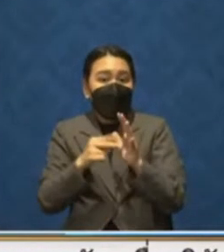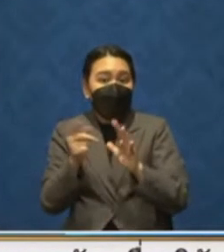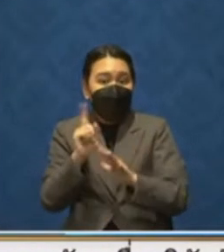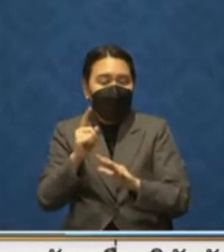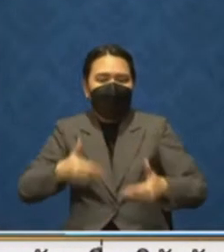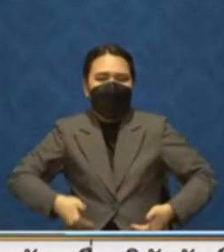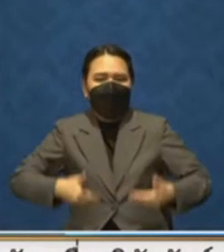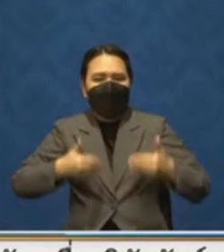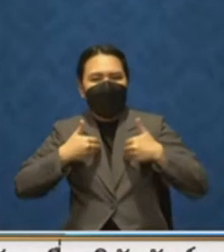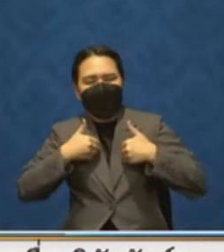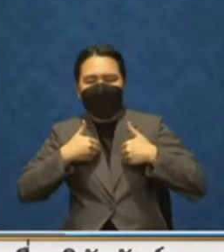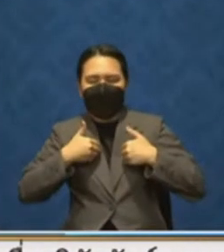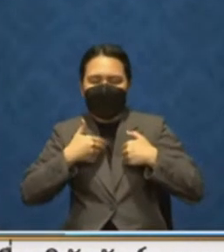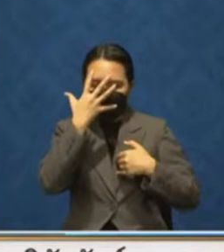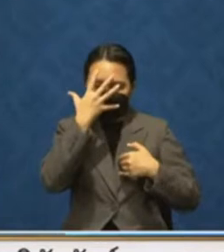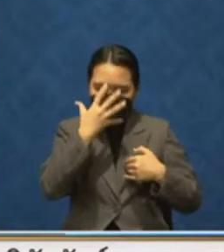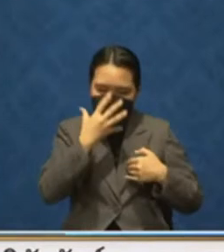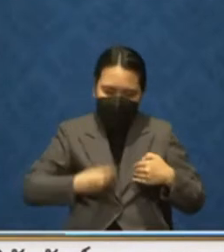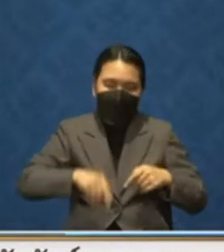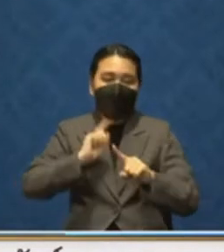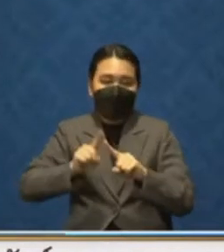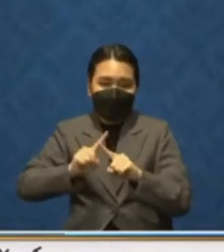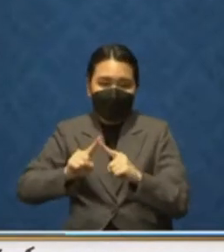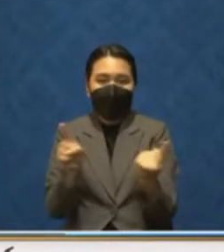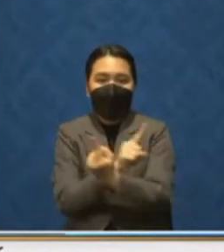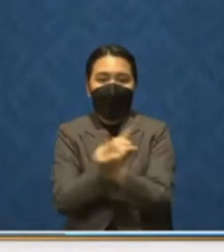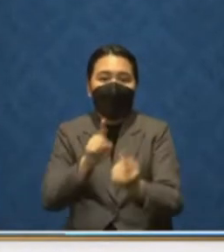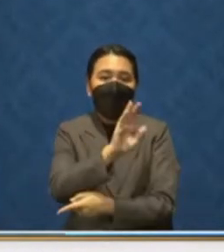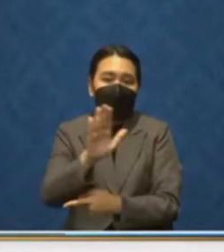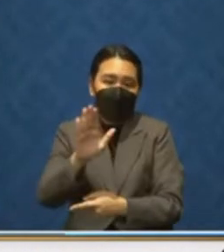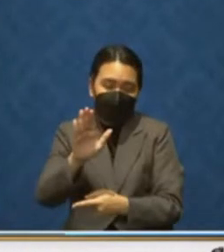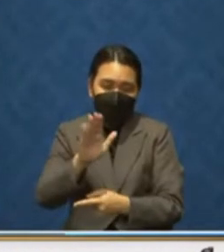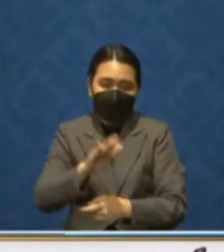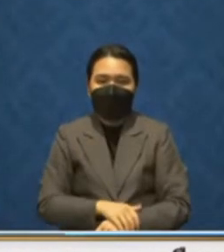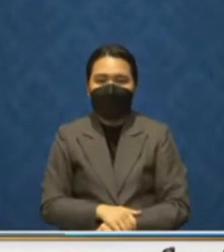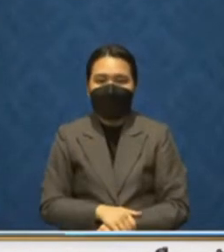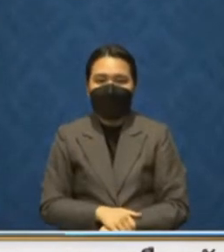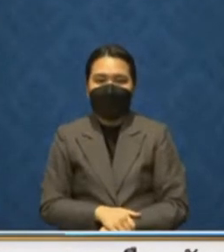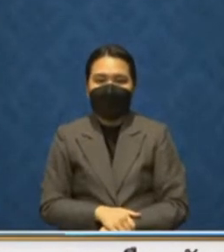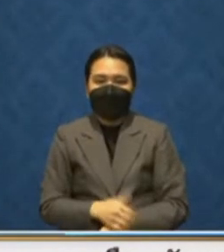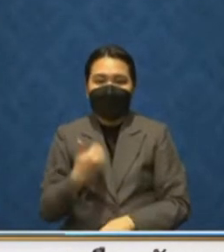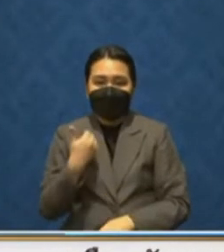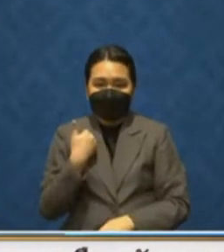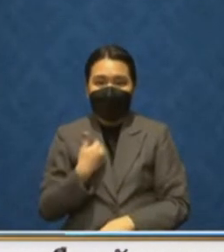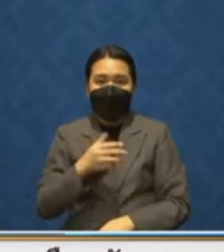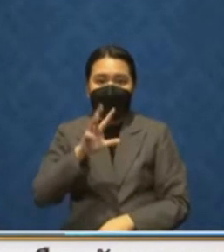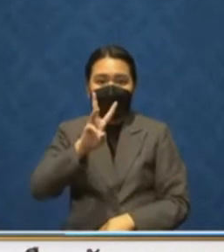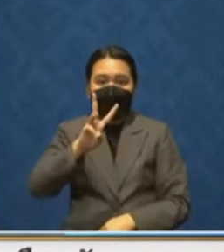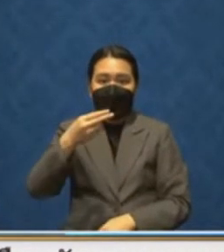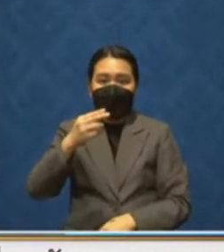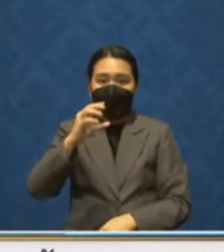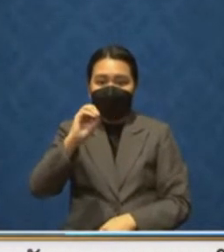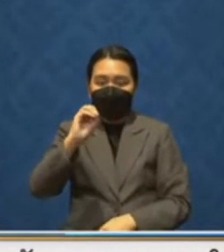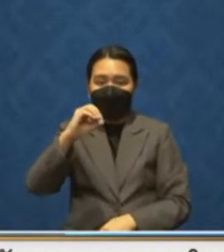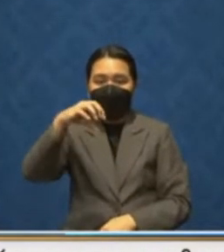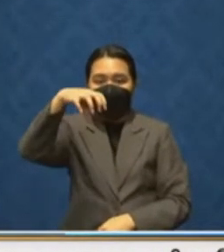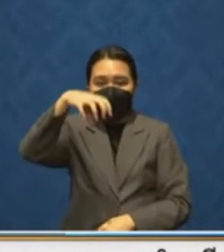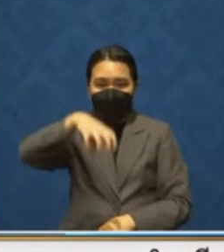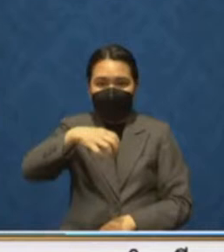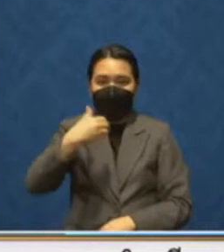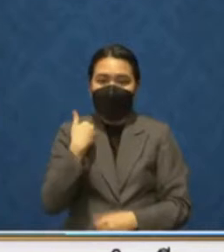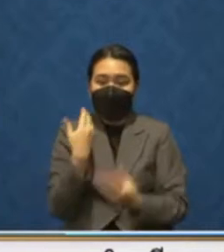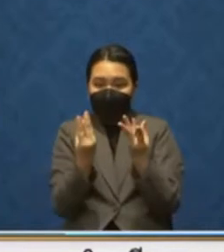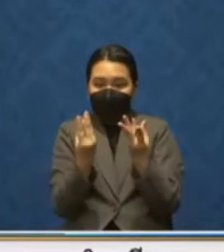ของแต่ละสังคมนั้นมากน้อยขนาดไหนเมื่อผมเอาตัวเลขขององค์การอนามัยโลกมาใส่จะชะนีเหล่านี้